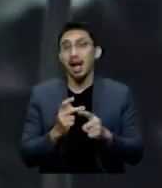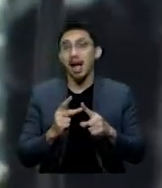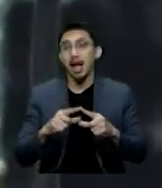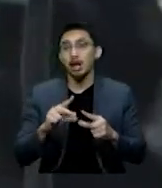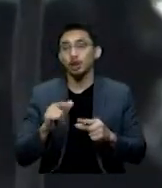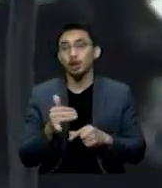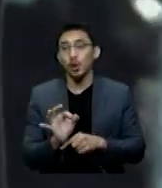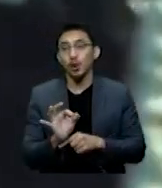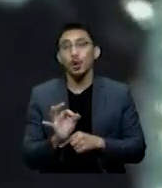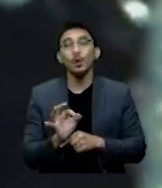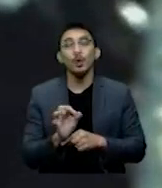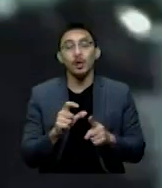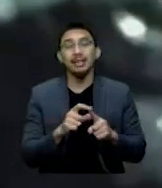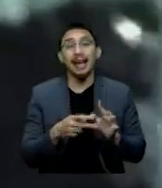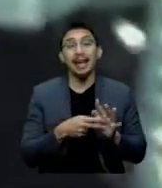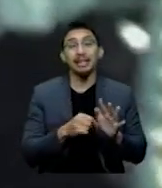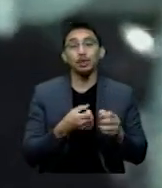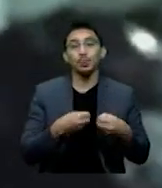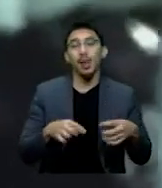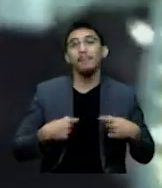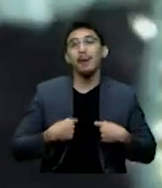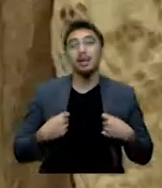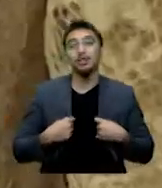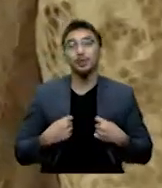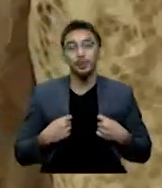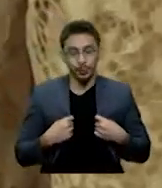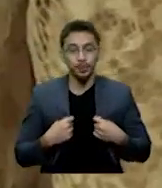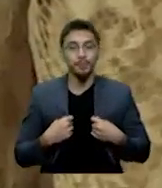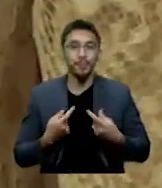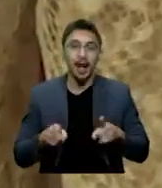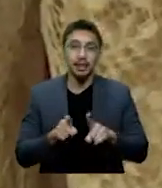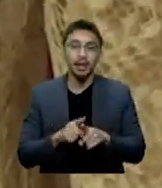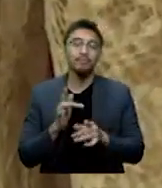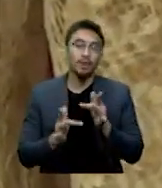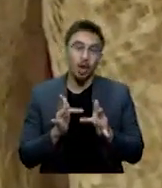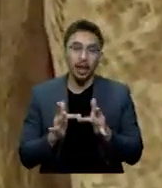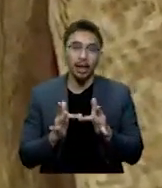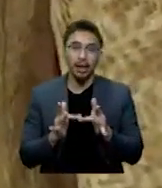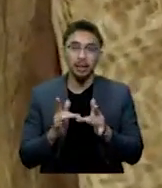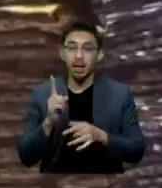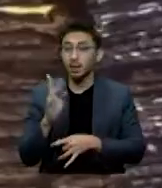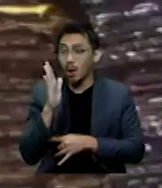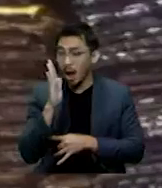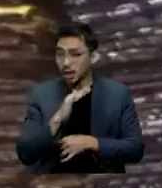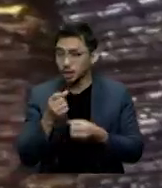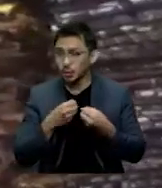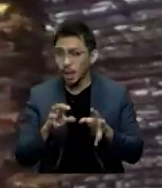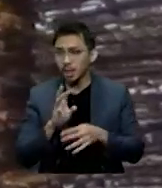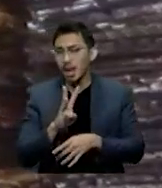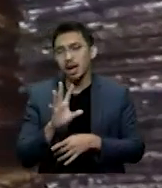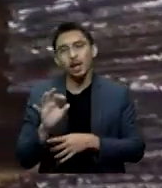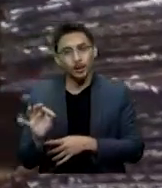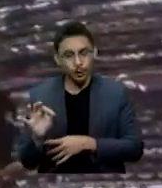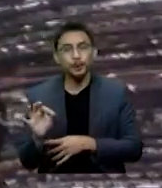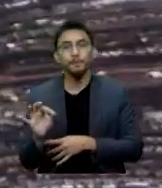Setir, ikut berjualan secara online. Denny bahkan bisa menjual 300 setel pakaian pengantin dalam sehari lewat berjualan